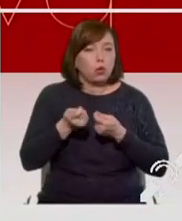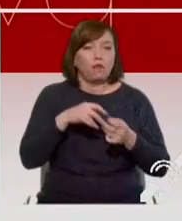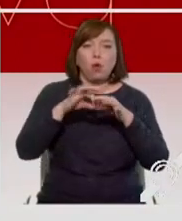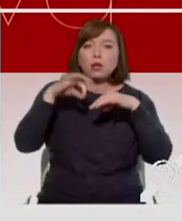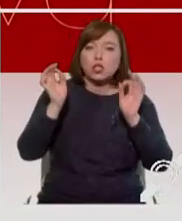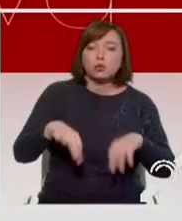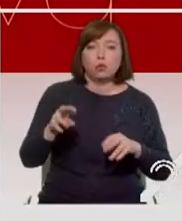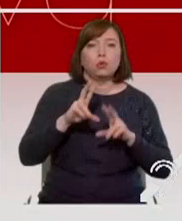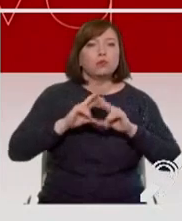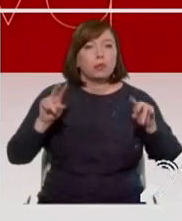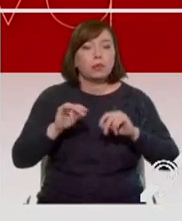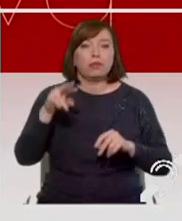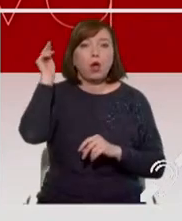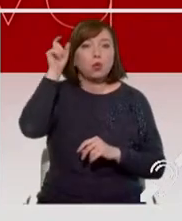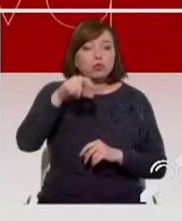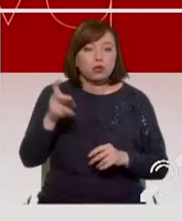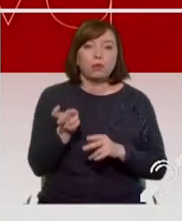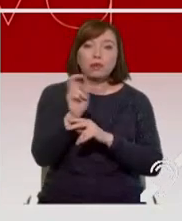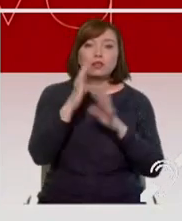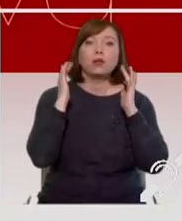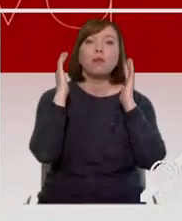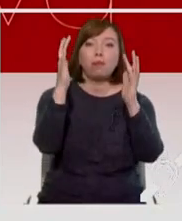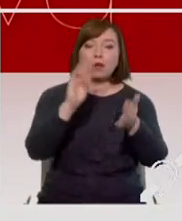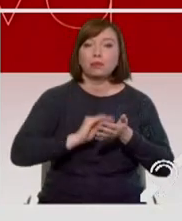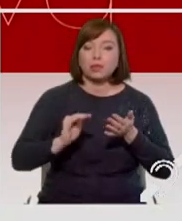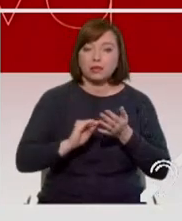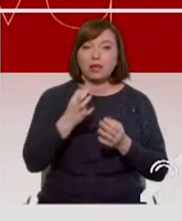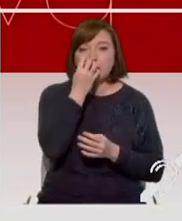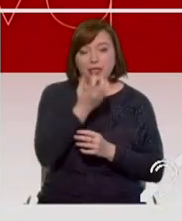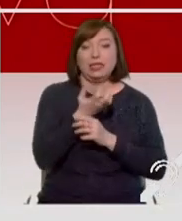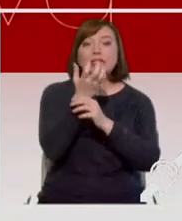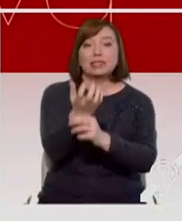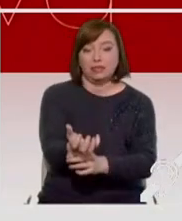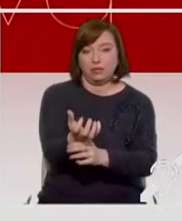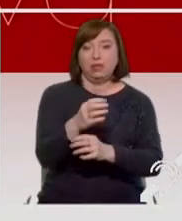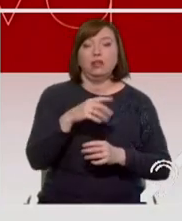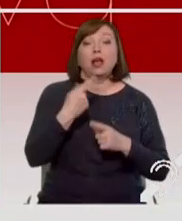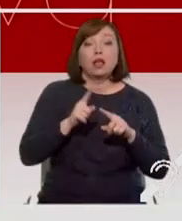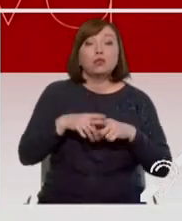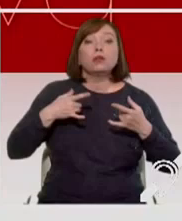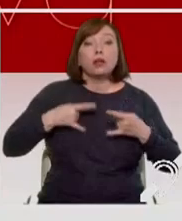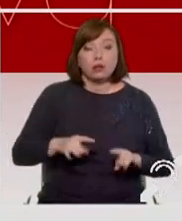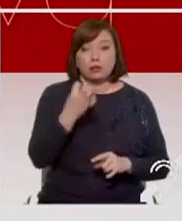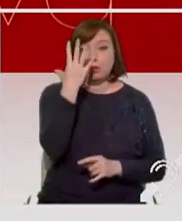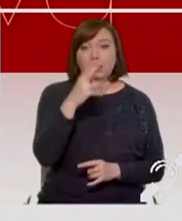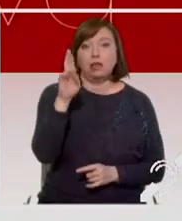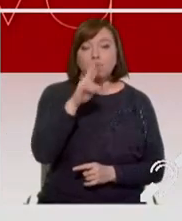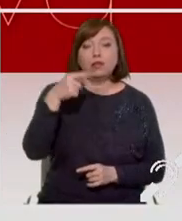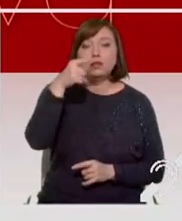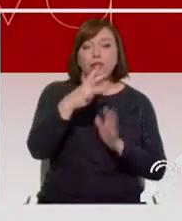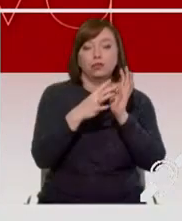artă, profesori, elevi, au venit pe Aleea Clasicilor și au depus flori la bustul poetului neamului, născut în